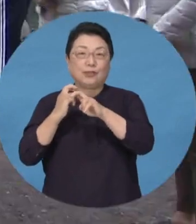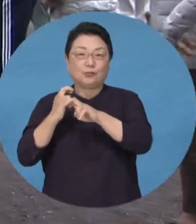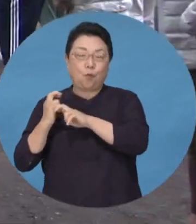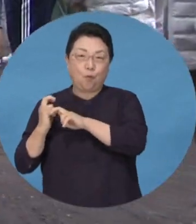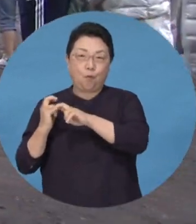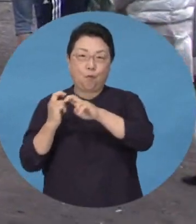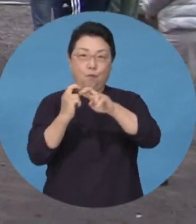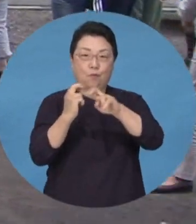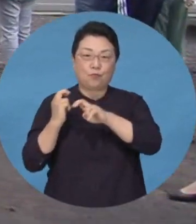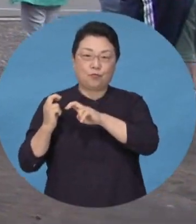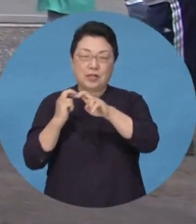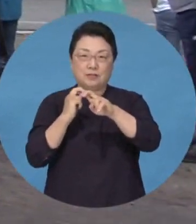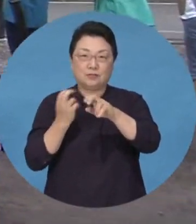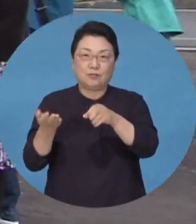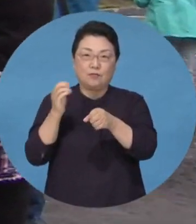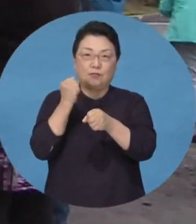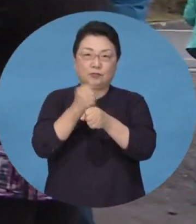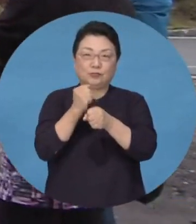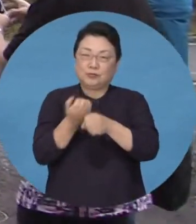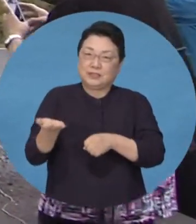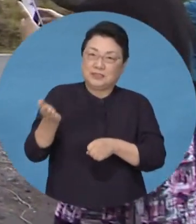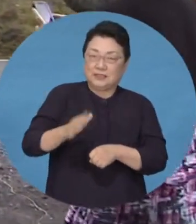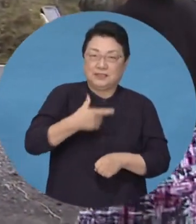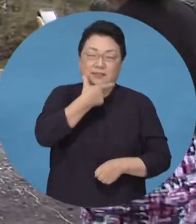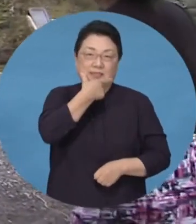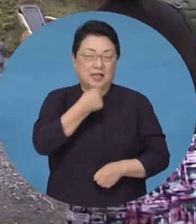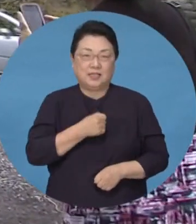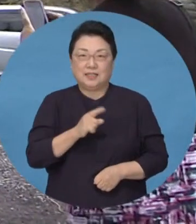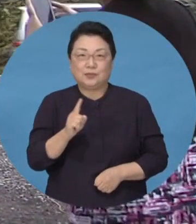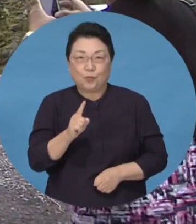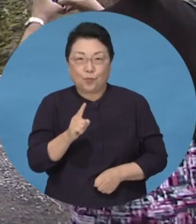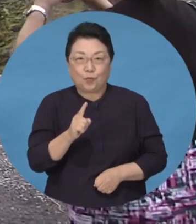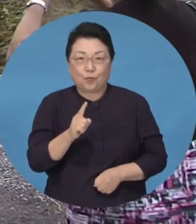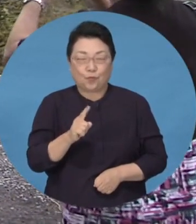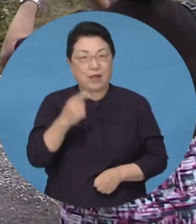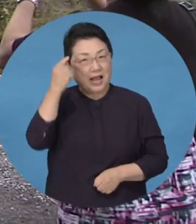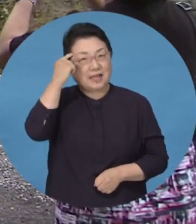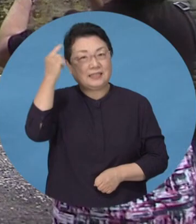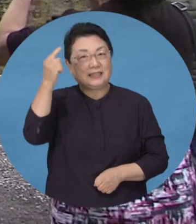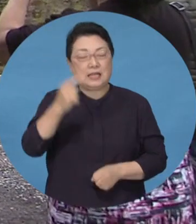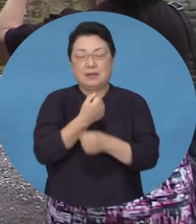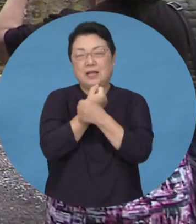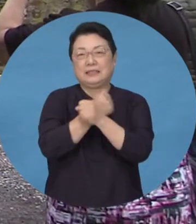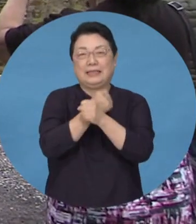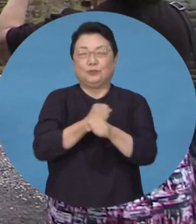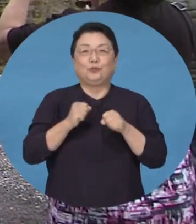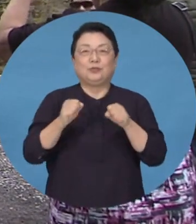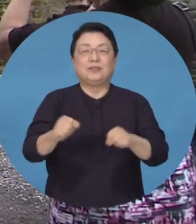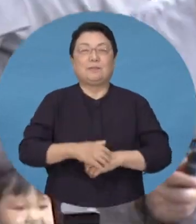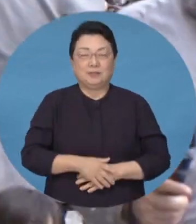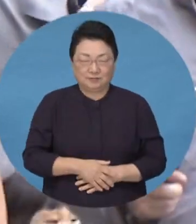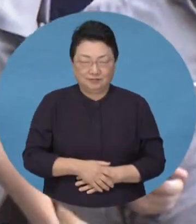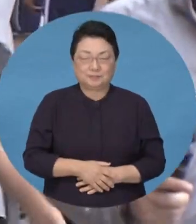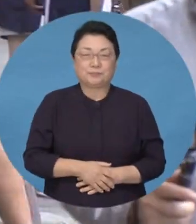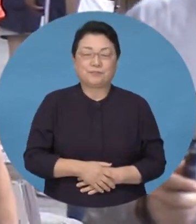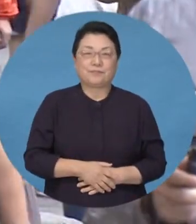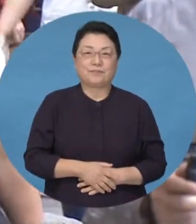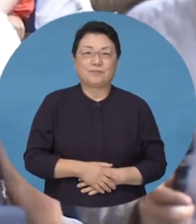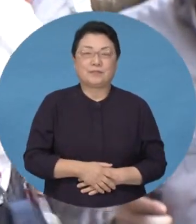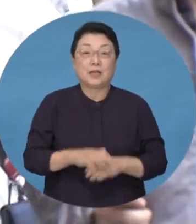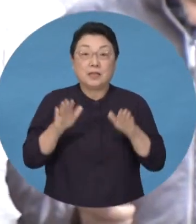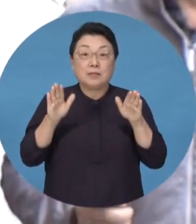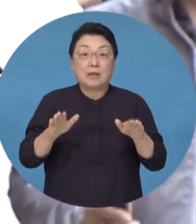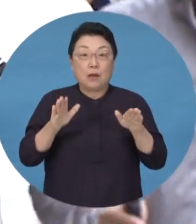を作ることがどうだろうかとこういうことですねあの研究していきたいとおもいますえ